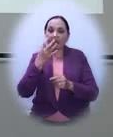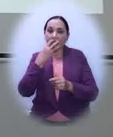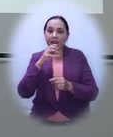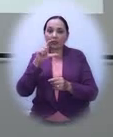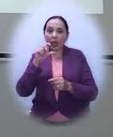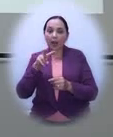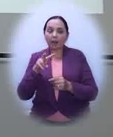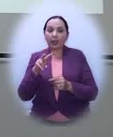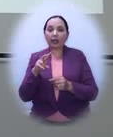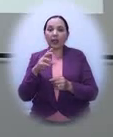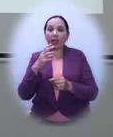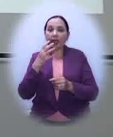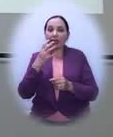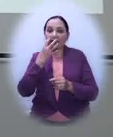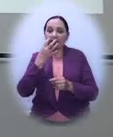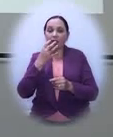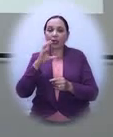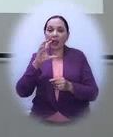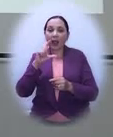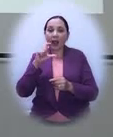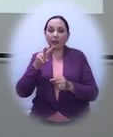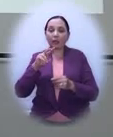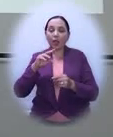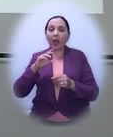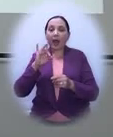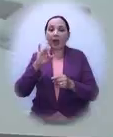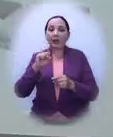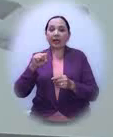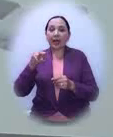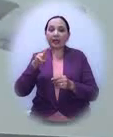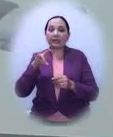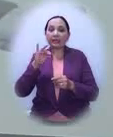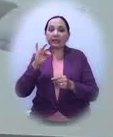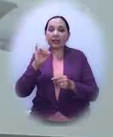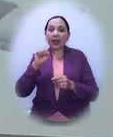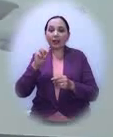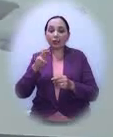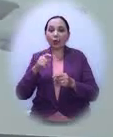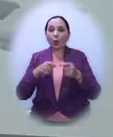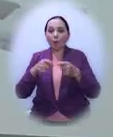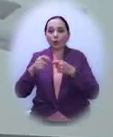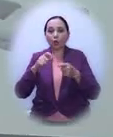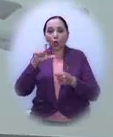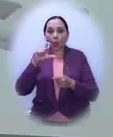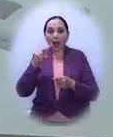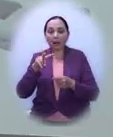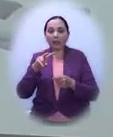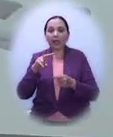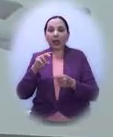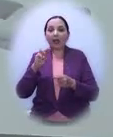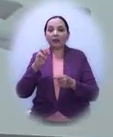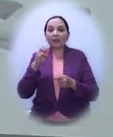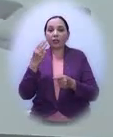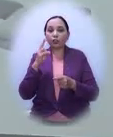qizdirish elementi va qizdirish elementining ustidagi radiatori, boshqaruv elementi tashqi